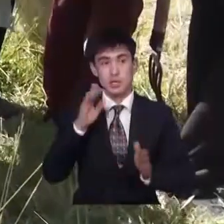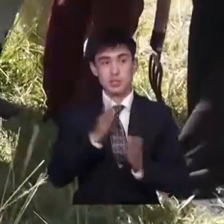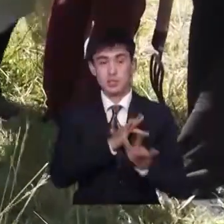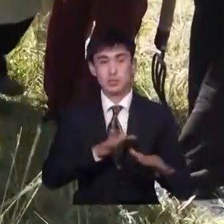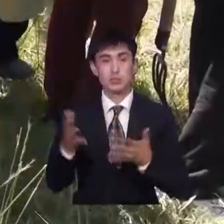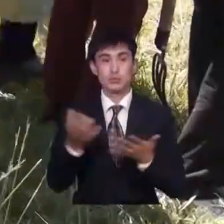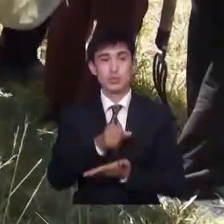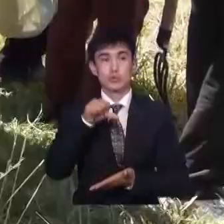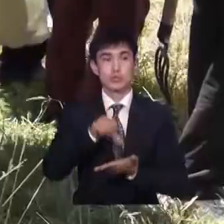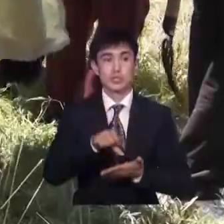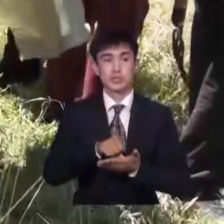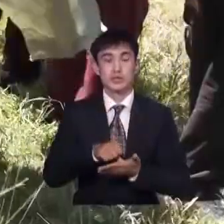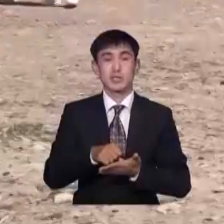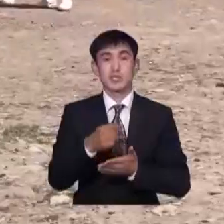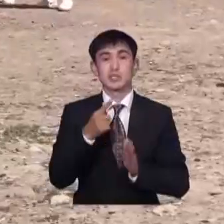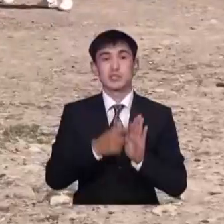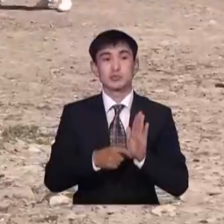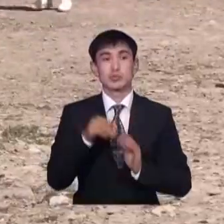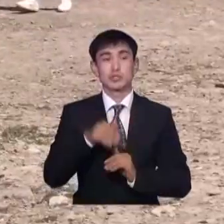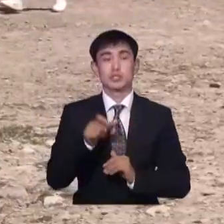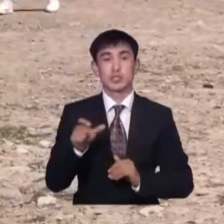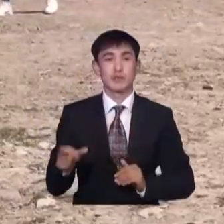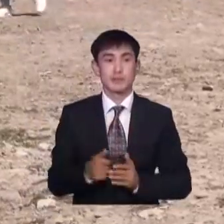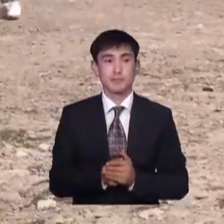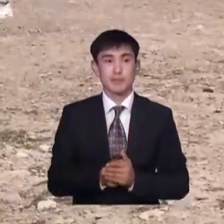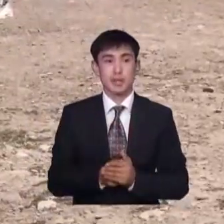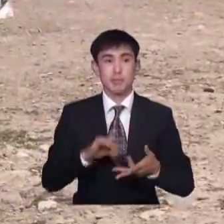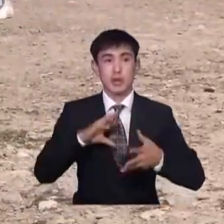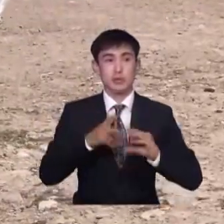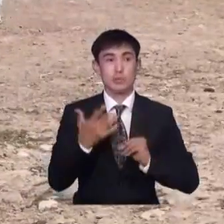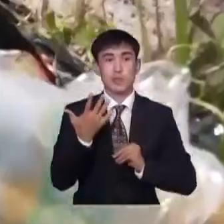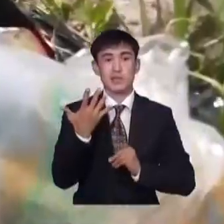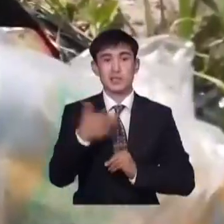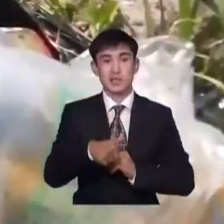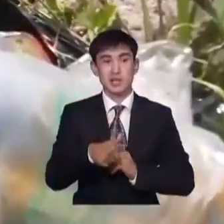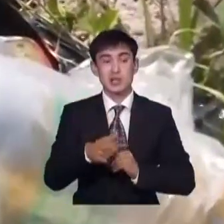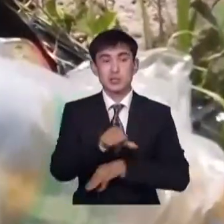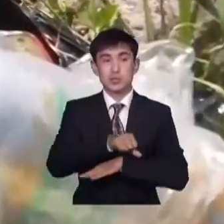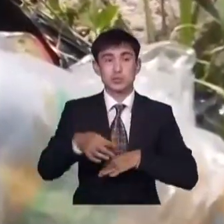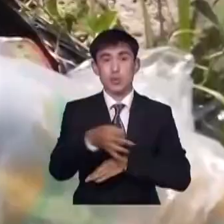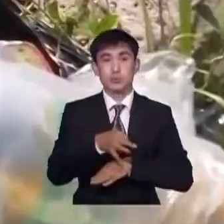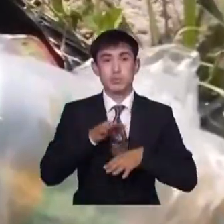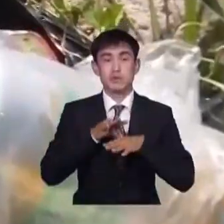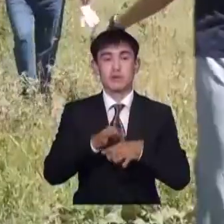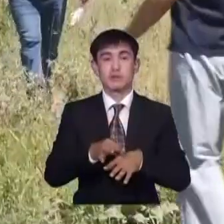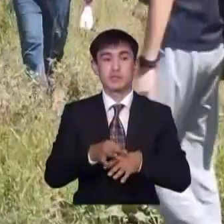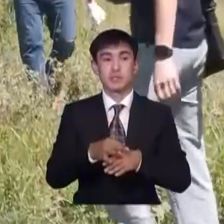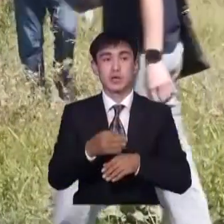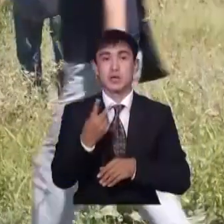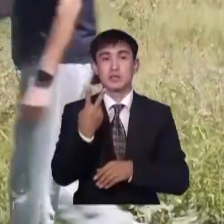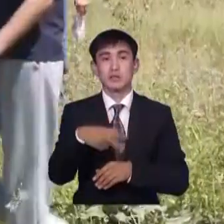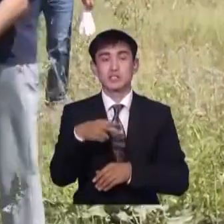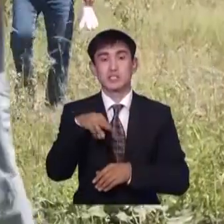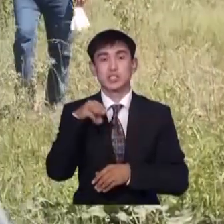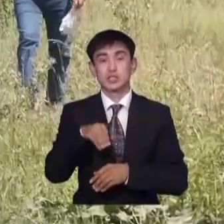акции успели принять участие порядка 700 тысяч человек. И по итогам 5 недель с территории области было вывезено около